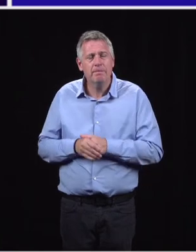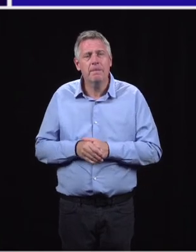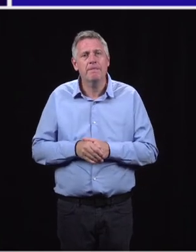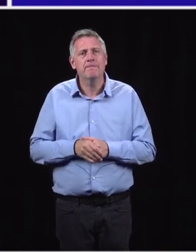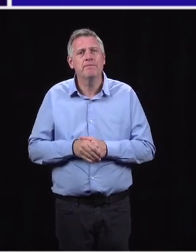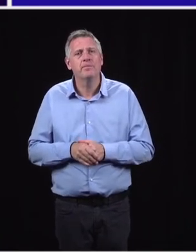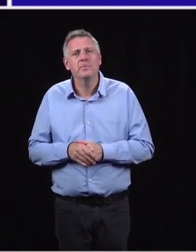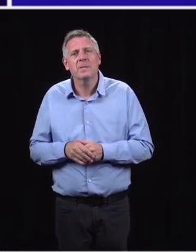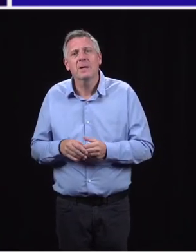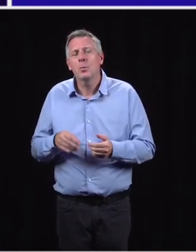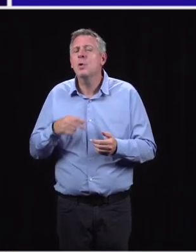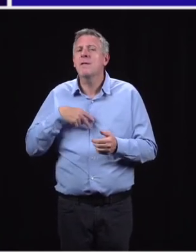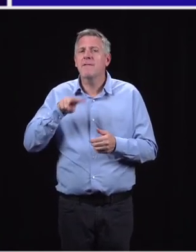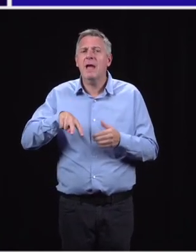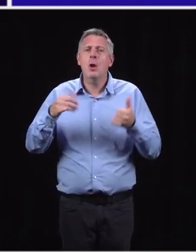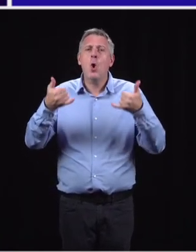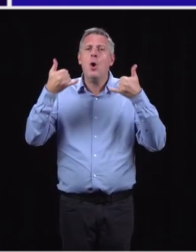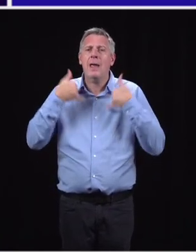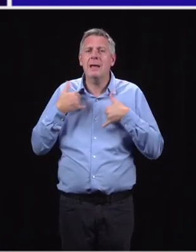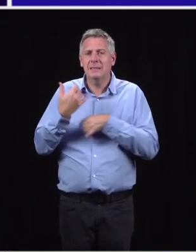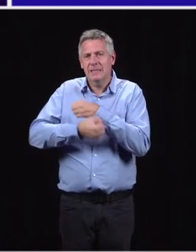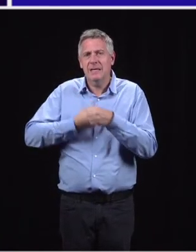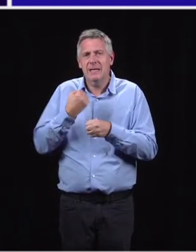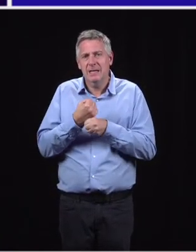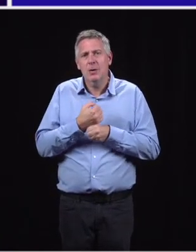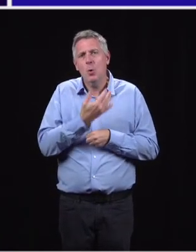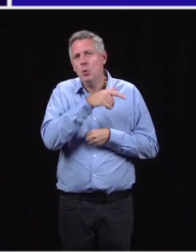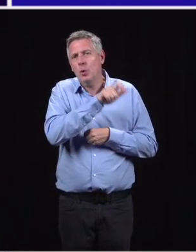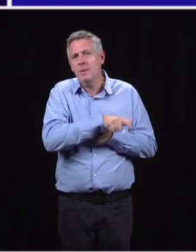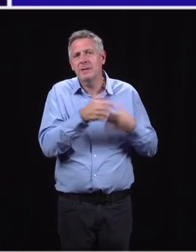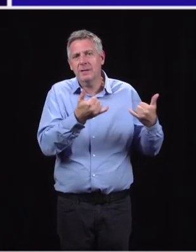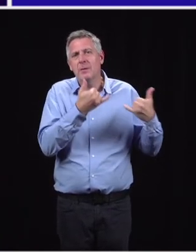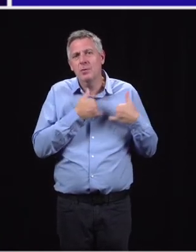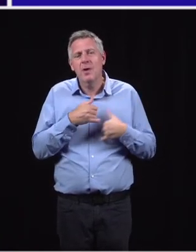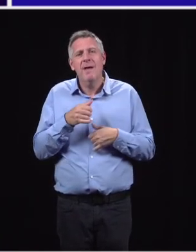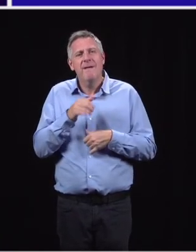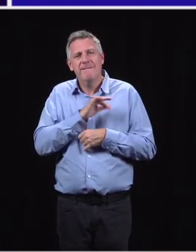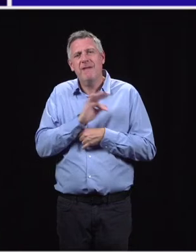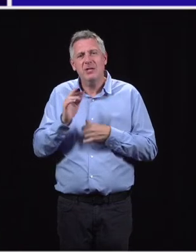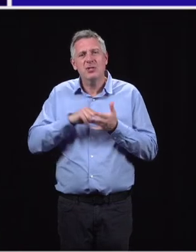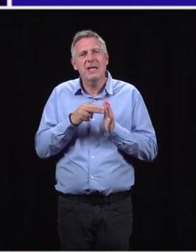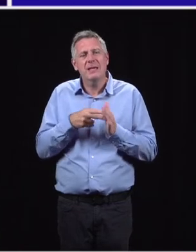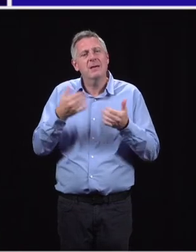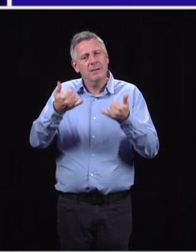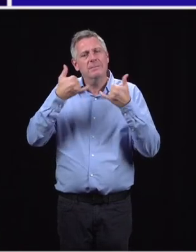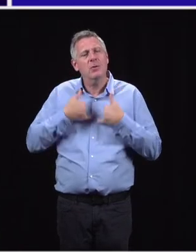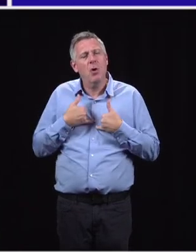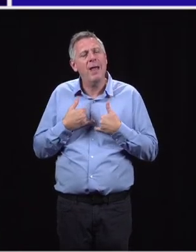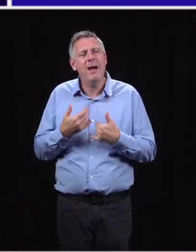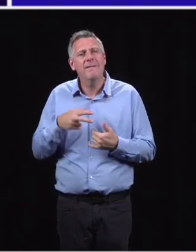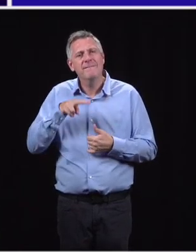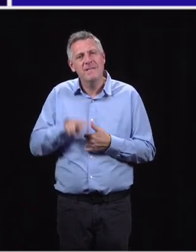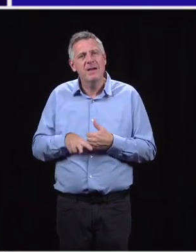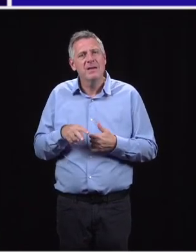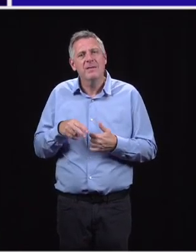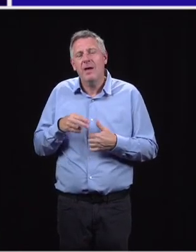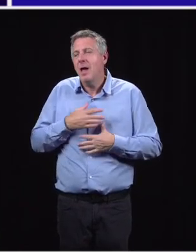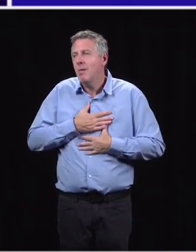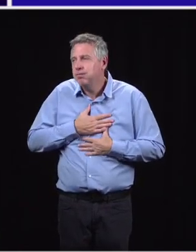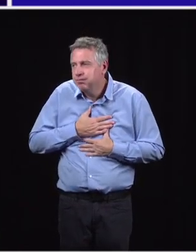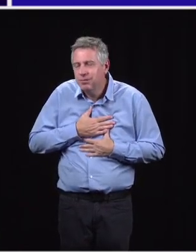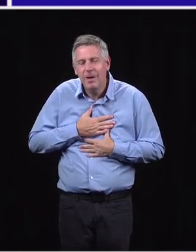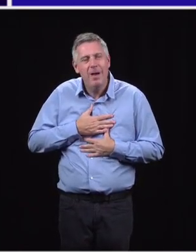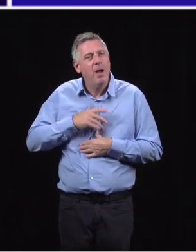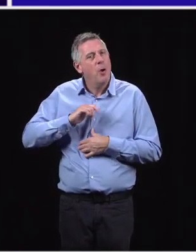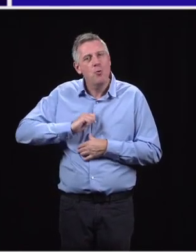on a été lauréat avec d'autres personnes en effet Doria French tech et on est très très heureux parce que un réel coup de pouce parce que du coup